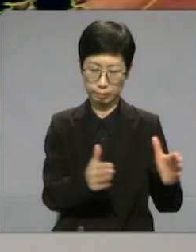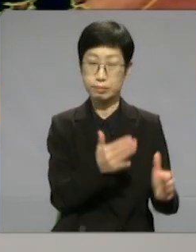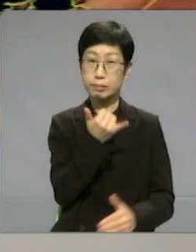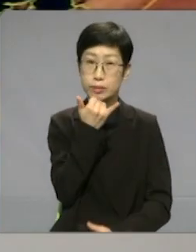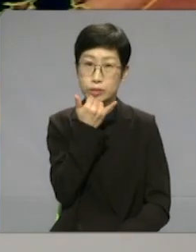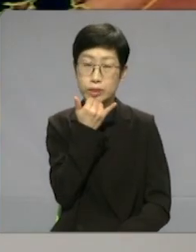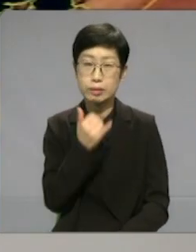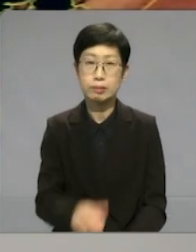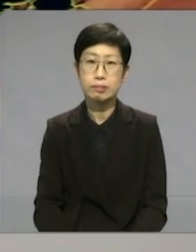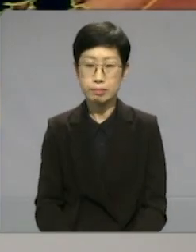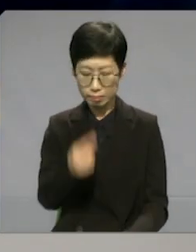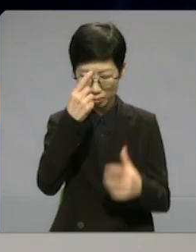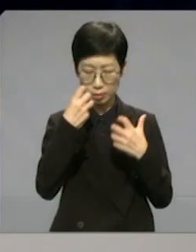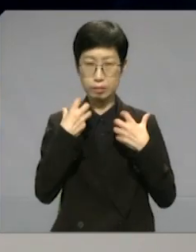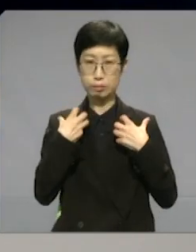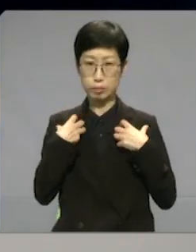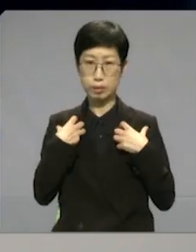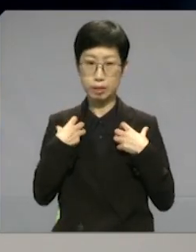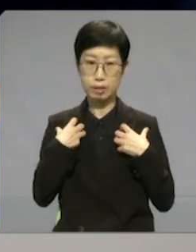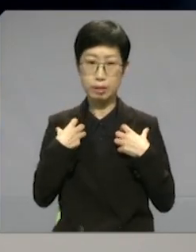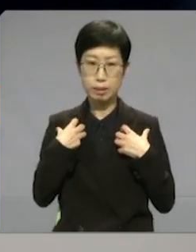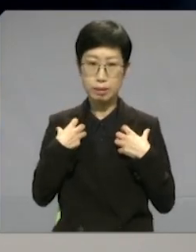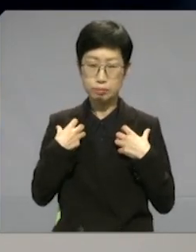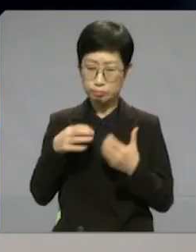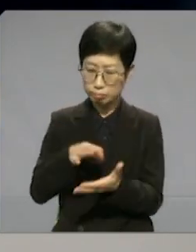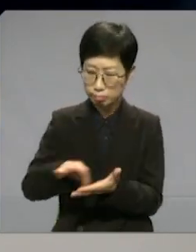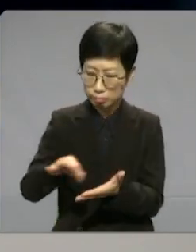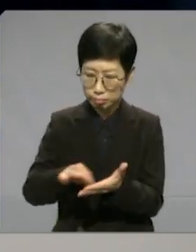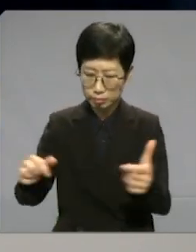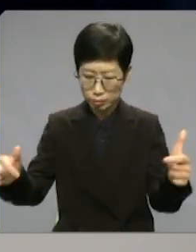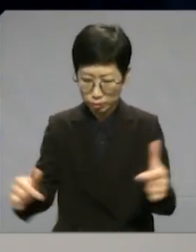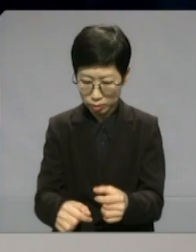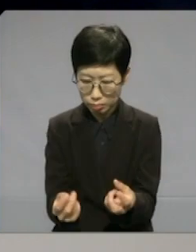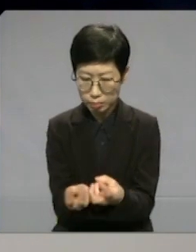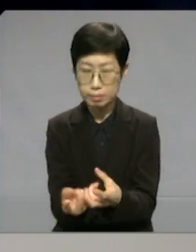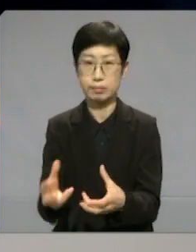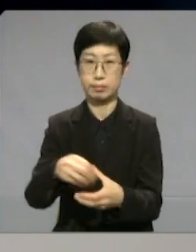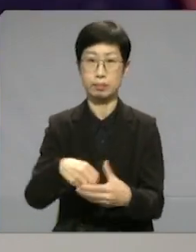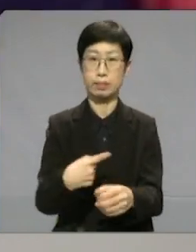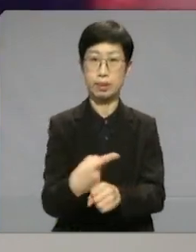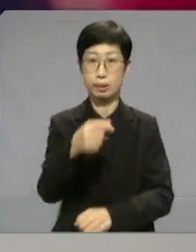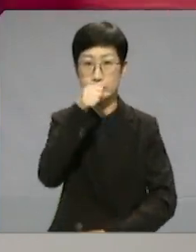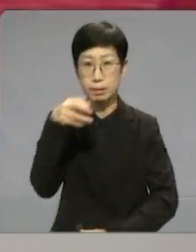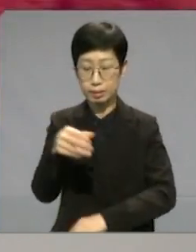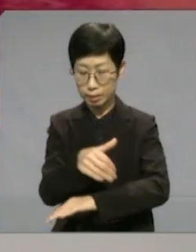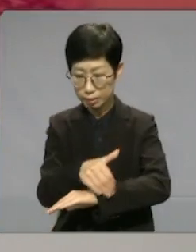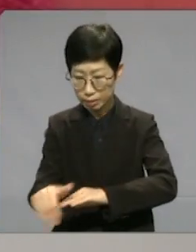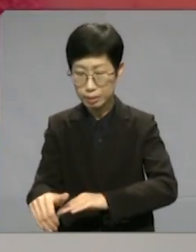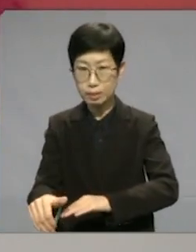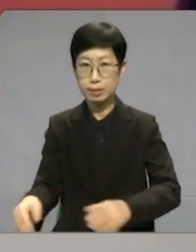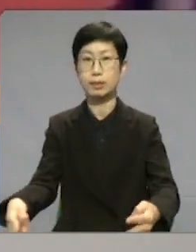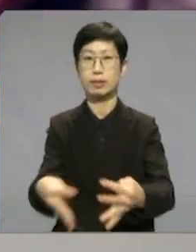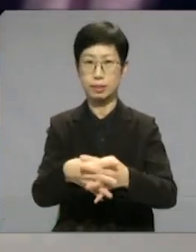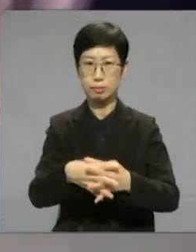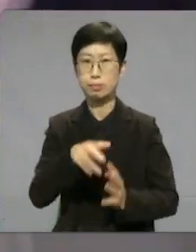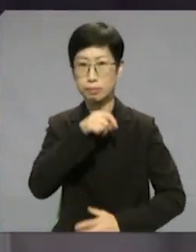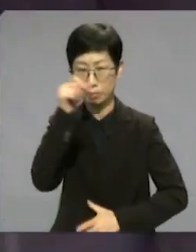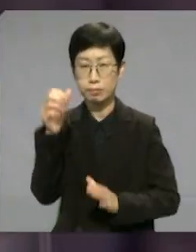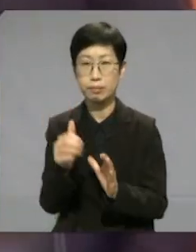독일입니다. 독일 연립정부가 대대적인 재정지출 축소 방안이 포함된 내년도 예산안에 전격 합의했습니다.